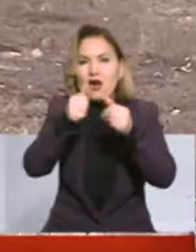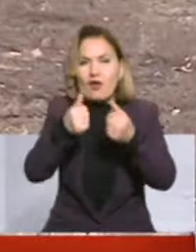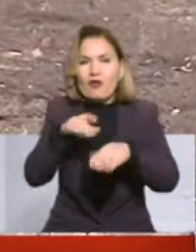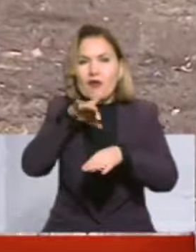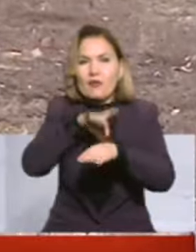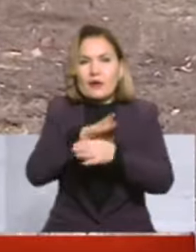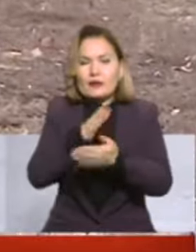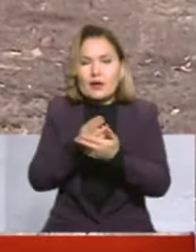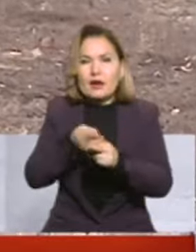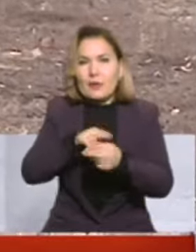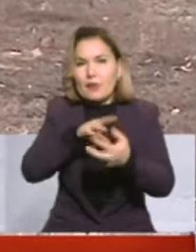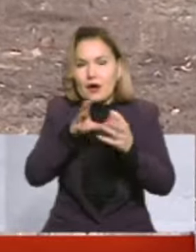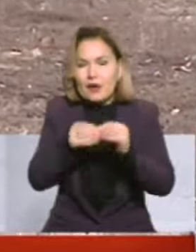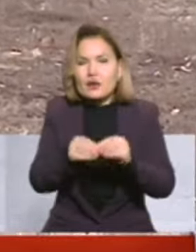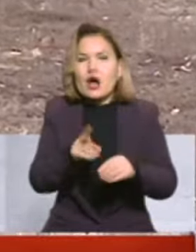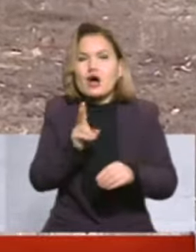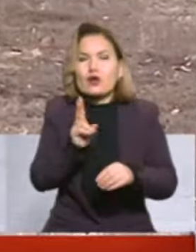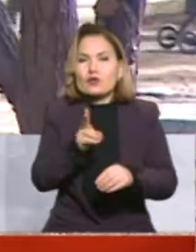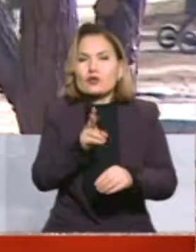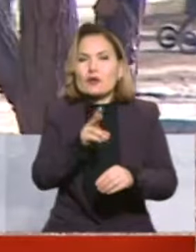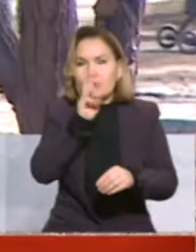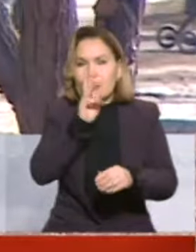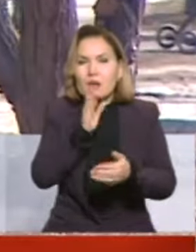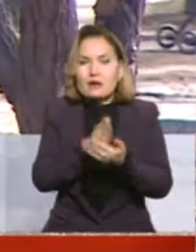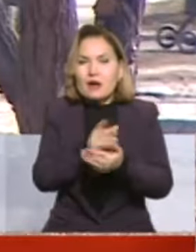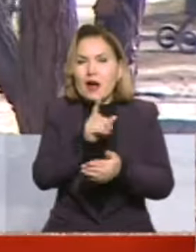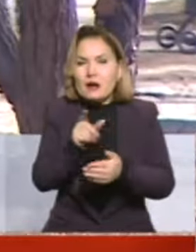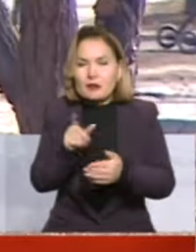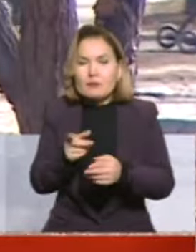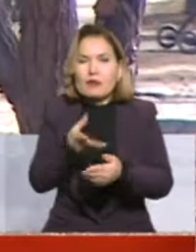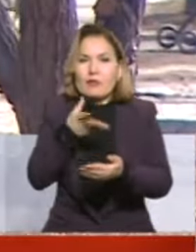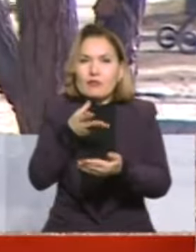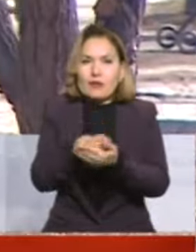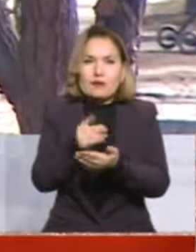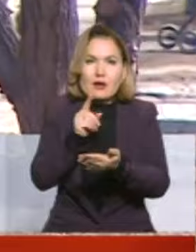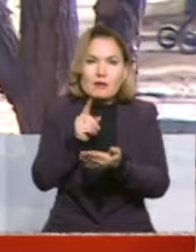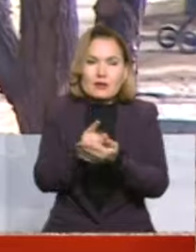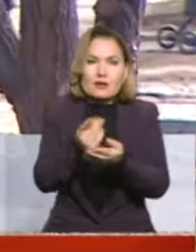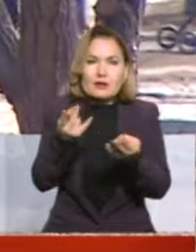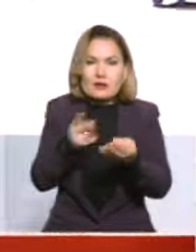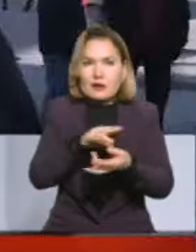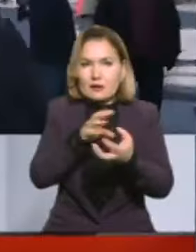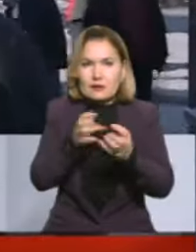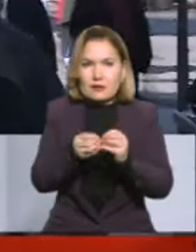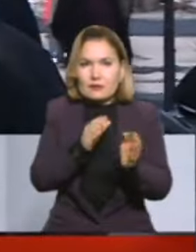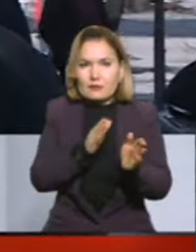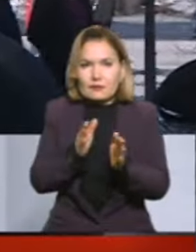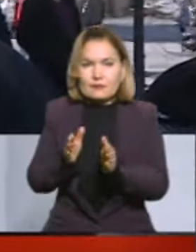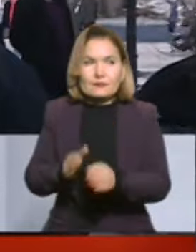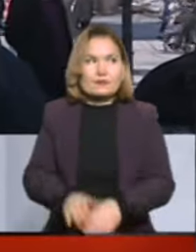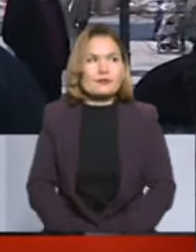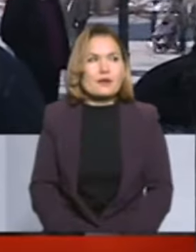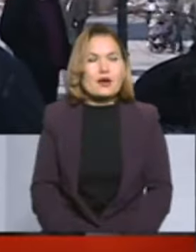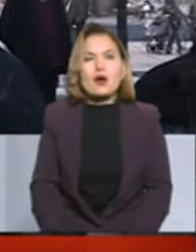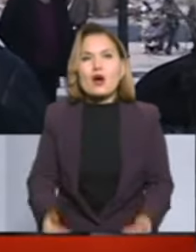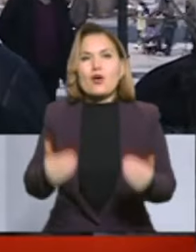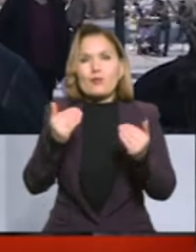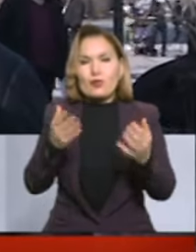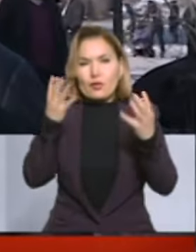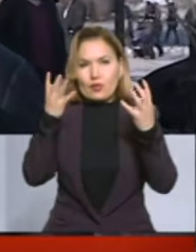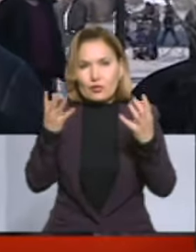қарыз тек төлем мүмкіндігі бар азаматтарға ғана берілуі тиіс деген пікірде. Бүгін оқытым өте